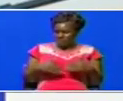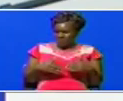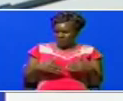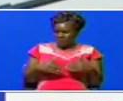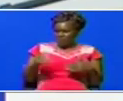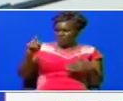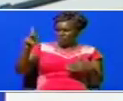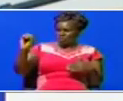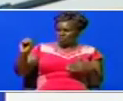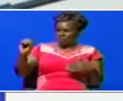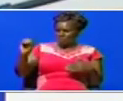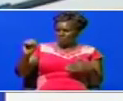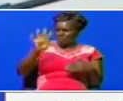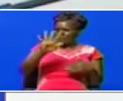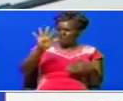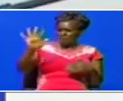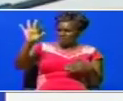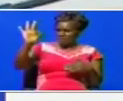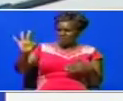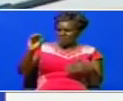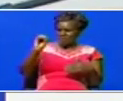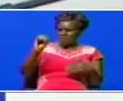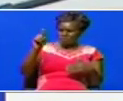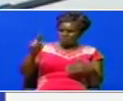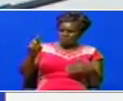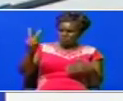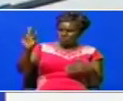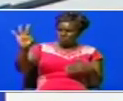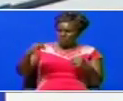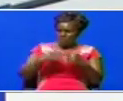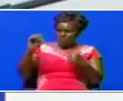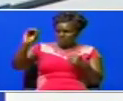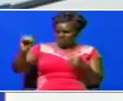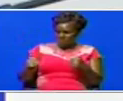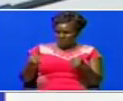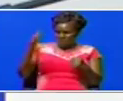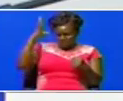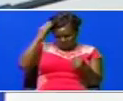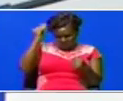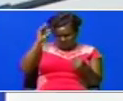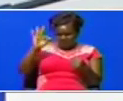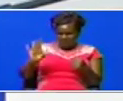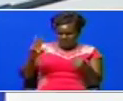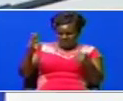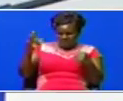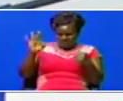272,415 registered voters. John Kuro Okot, 553, 0.28%. Mohamed Dida, 337,